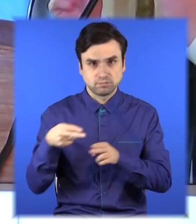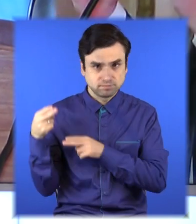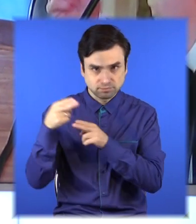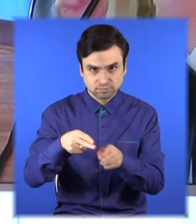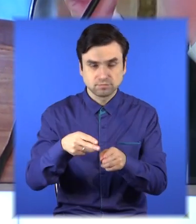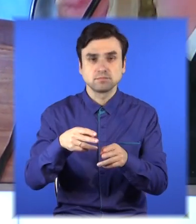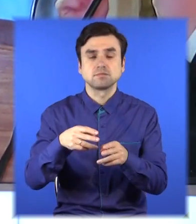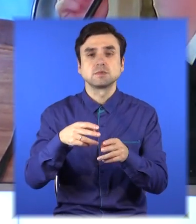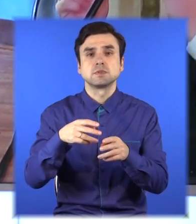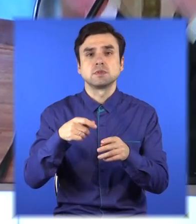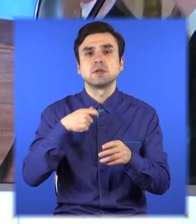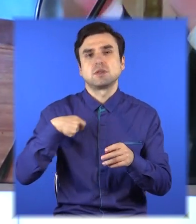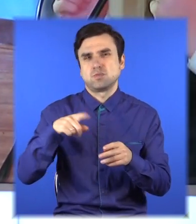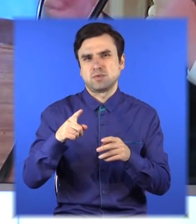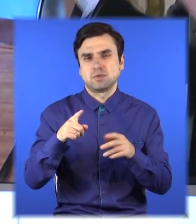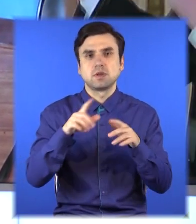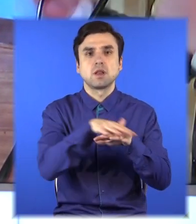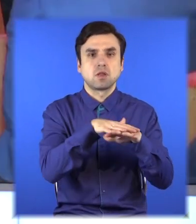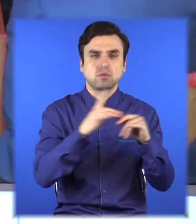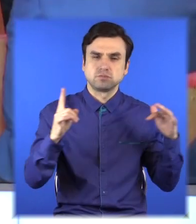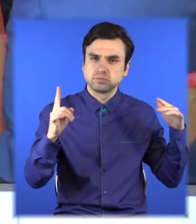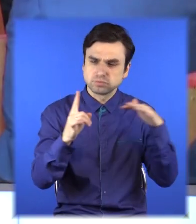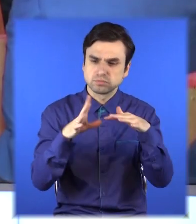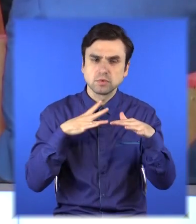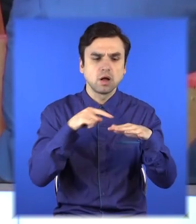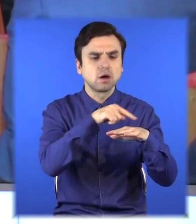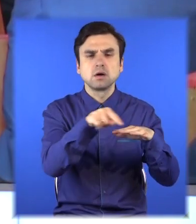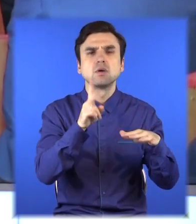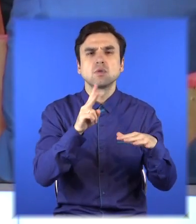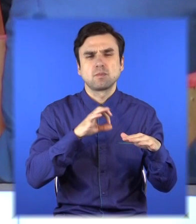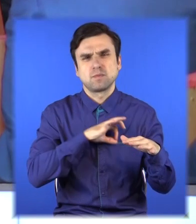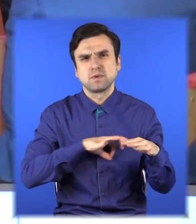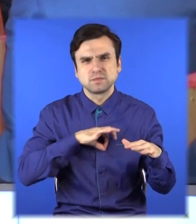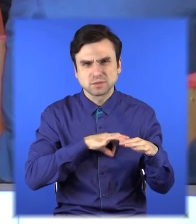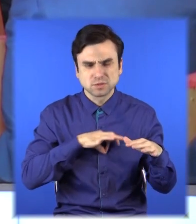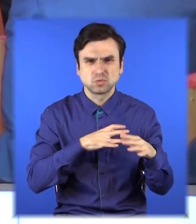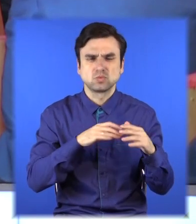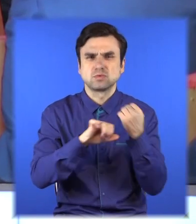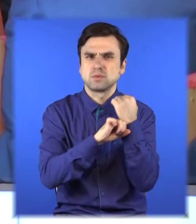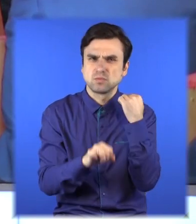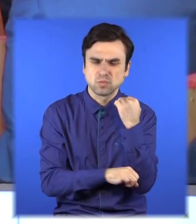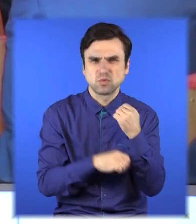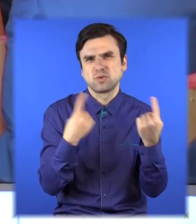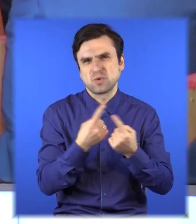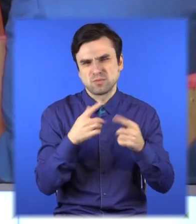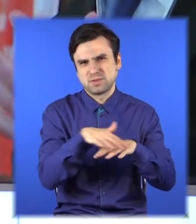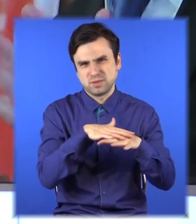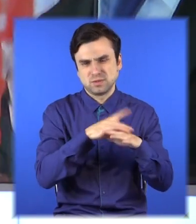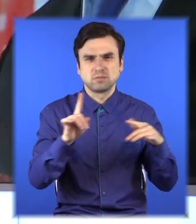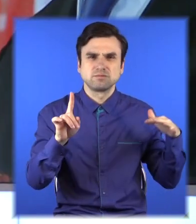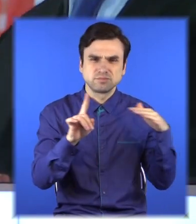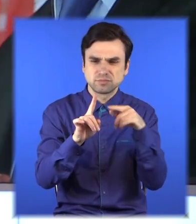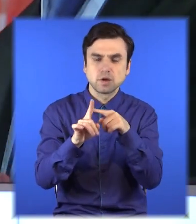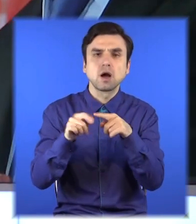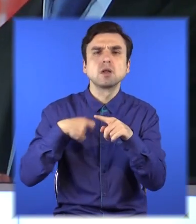культури будівельників на зустріч з нардепом. Це представники профспілок, робітники та просто зацікавлені містяни. Усі вони змогли